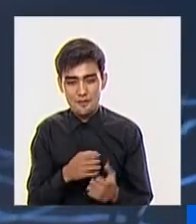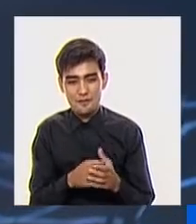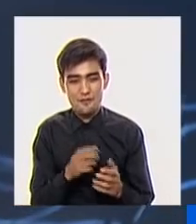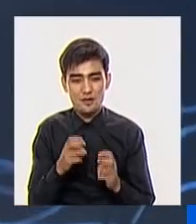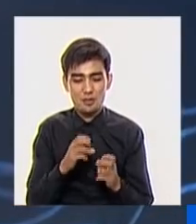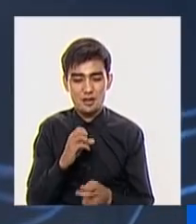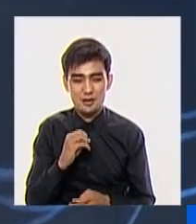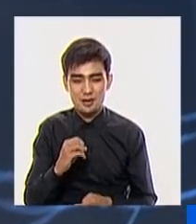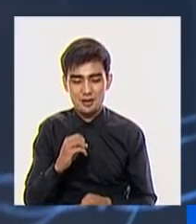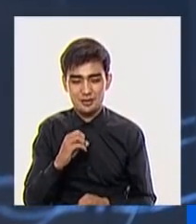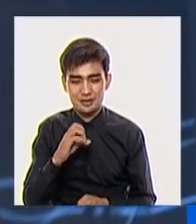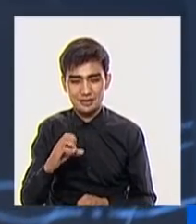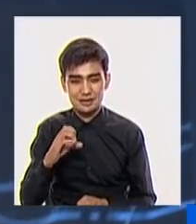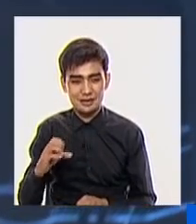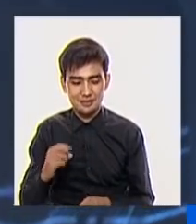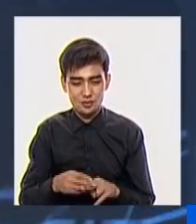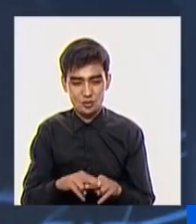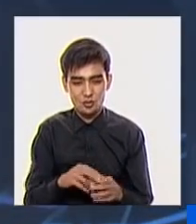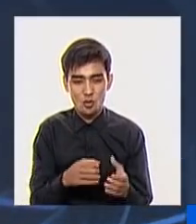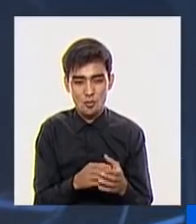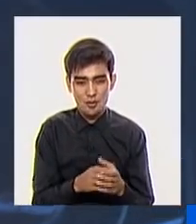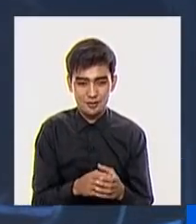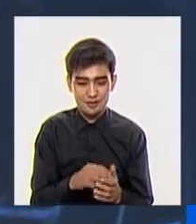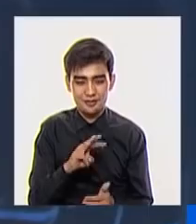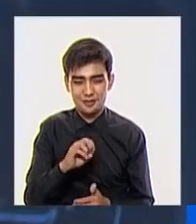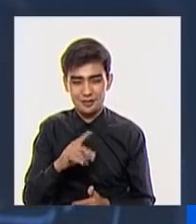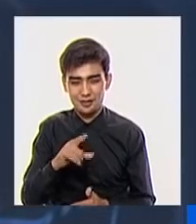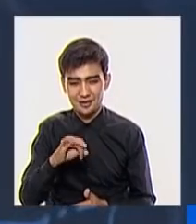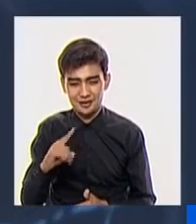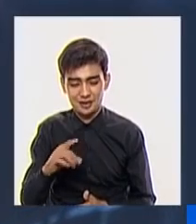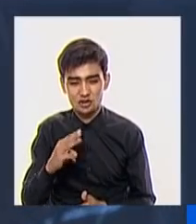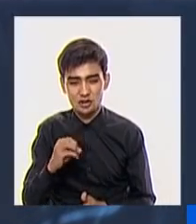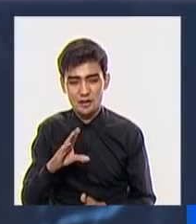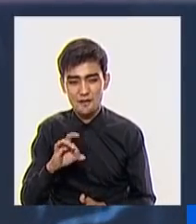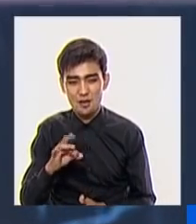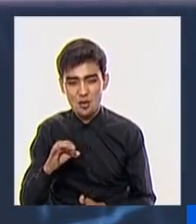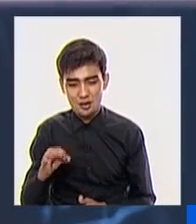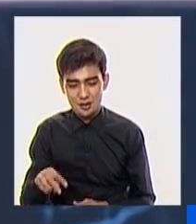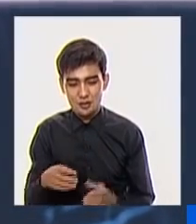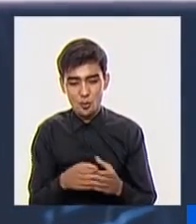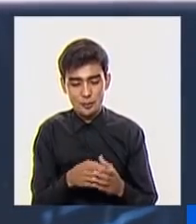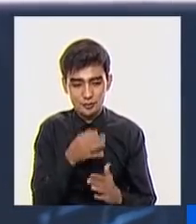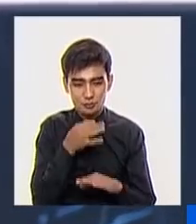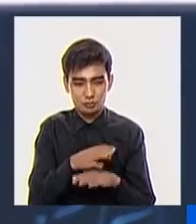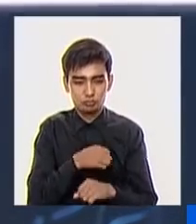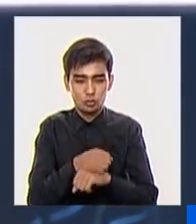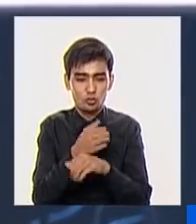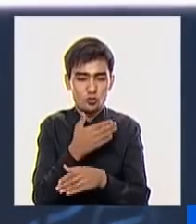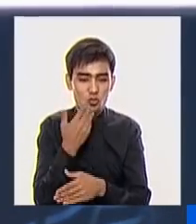ЕСС. Организация является подрядчиком компании «Тенгиз Шевройл». Но в компании заявили, что забастовки не было.